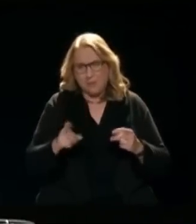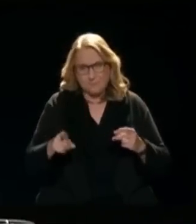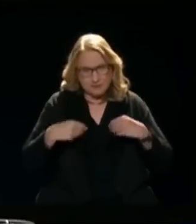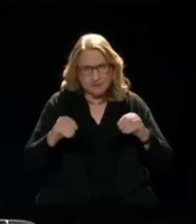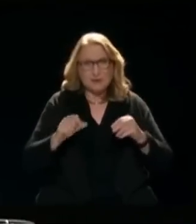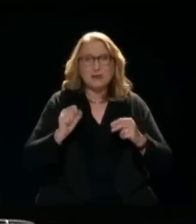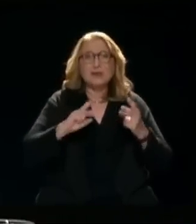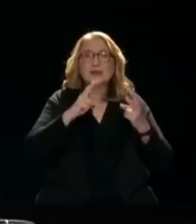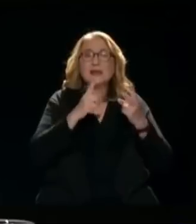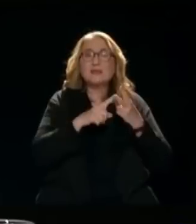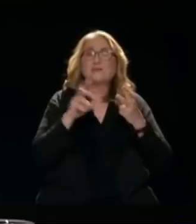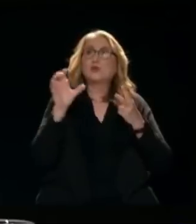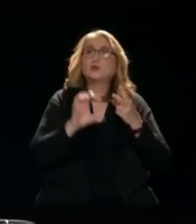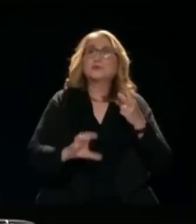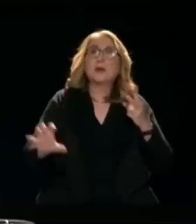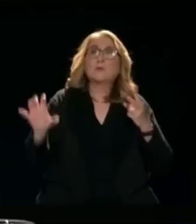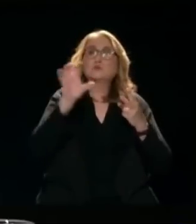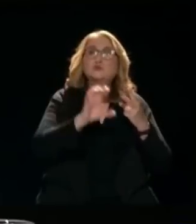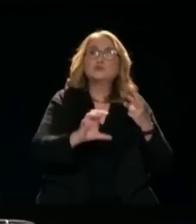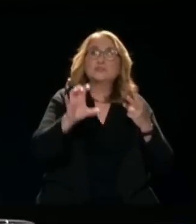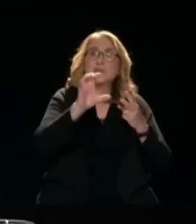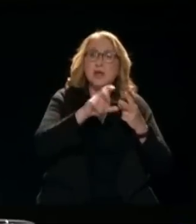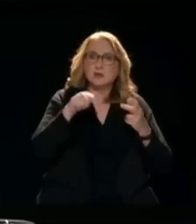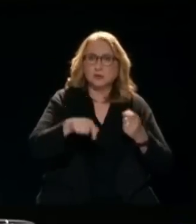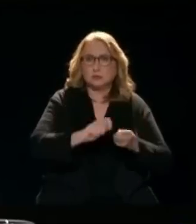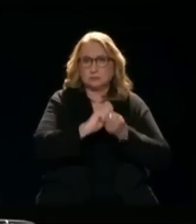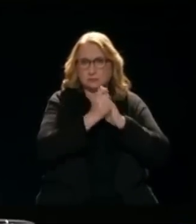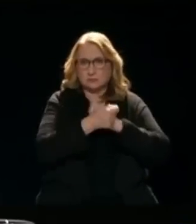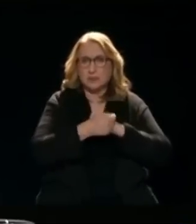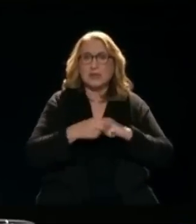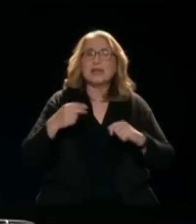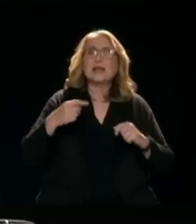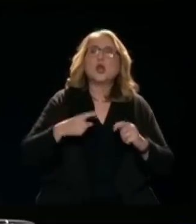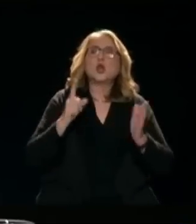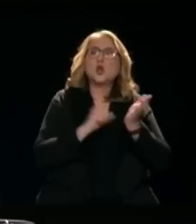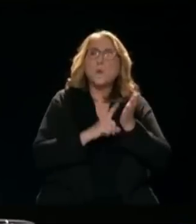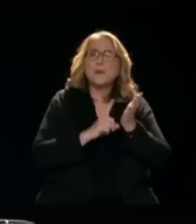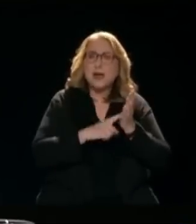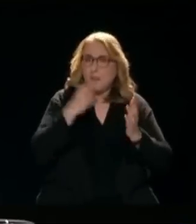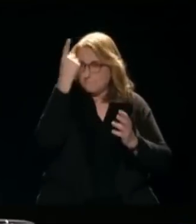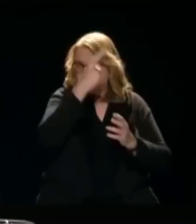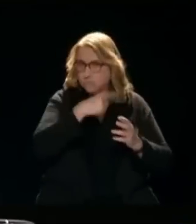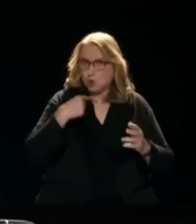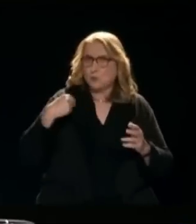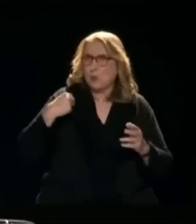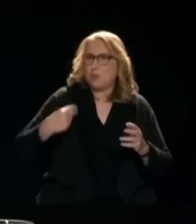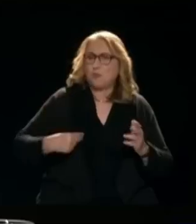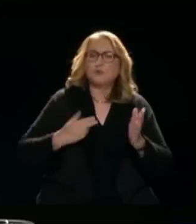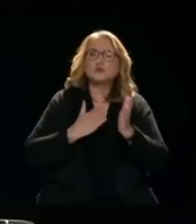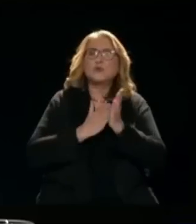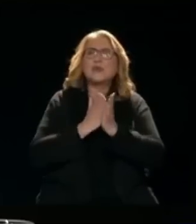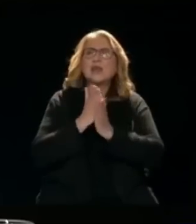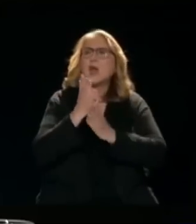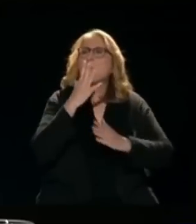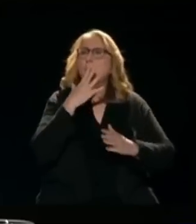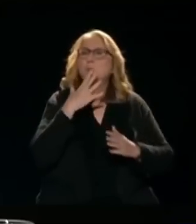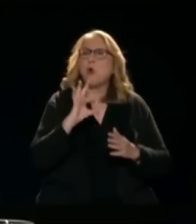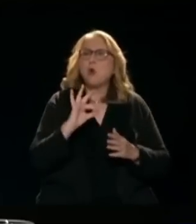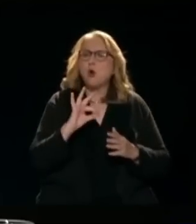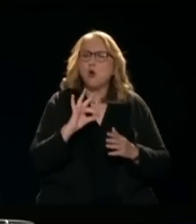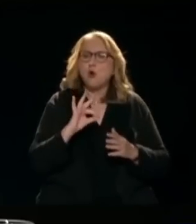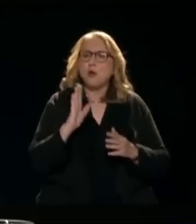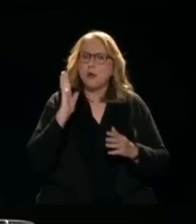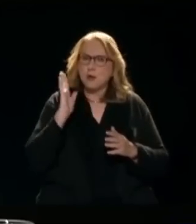μεγάλα μουσεία της χώρας, τα οποία γίνανε νομικά πρόσωπα δημοσίου δικαίου, μόνο και μόνο για να μπορέσει να δανείζεται από αυτά